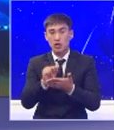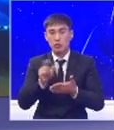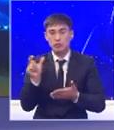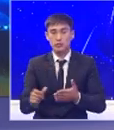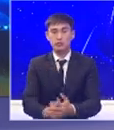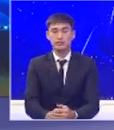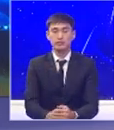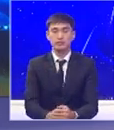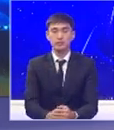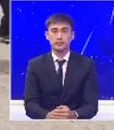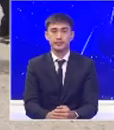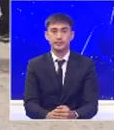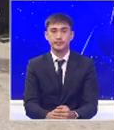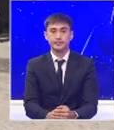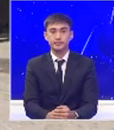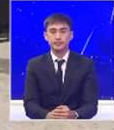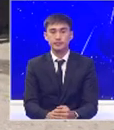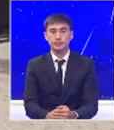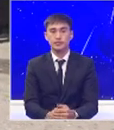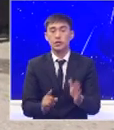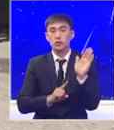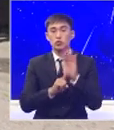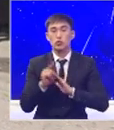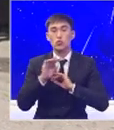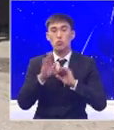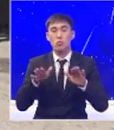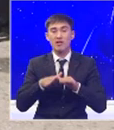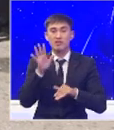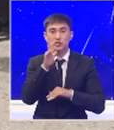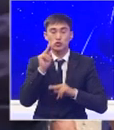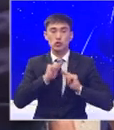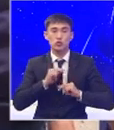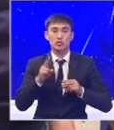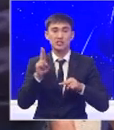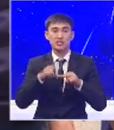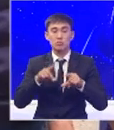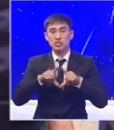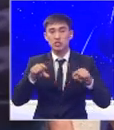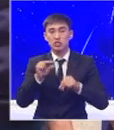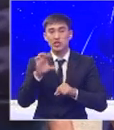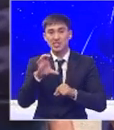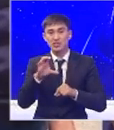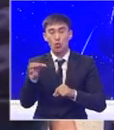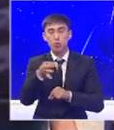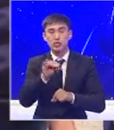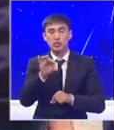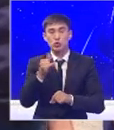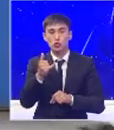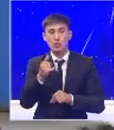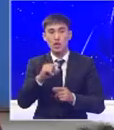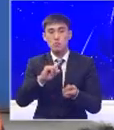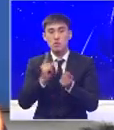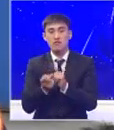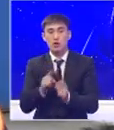Антон хатеновский с наступлением купального сезона сотрудники Департамента по чрезвычайным ситуациям области Жетысу